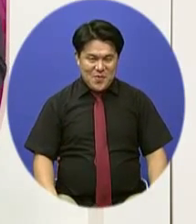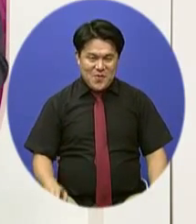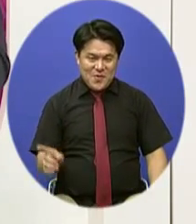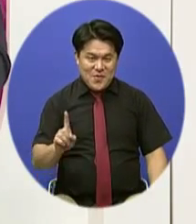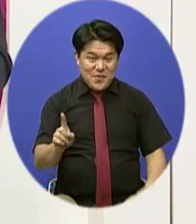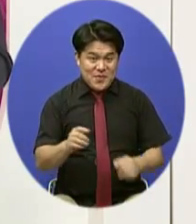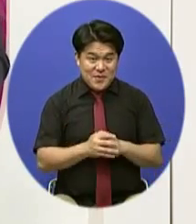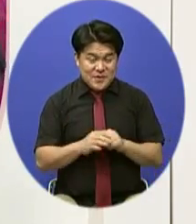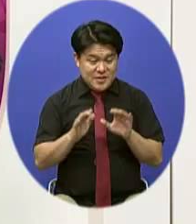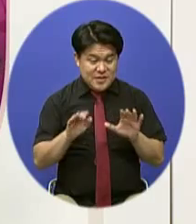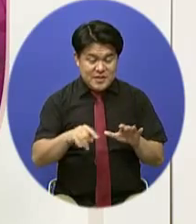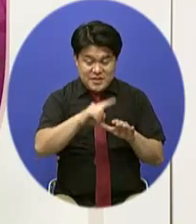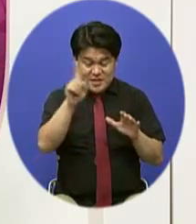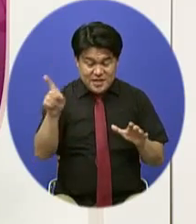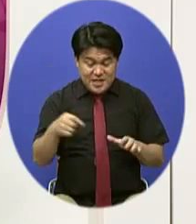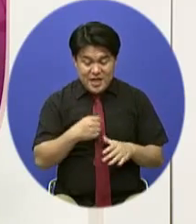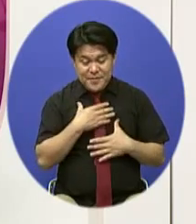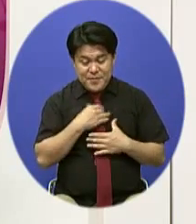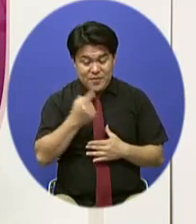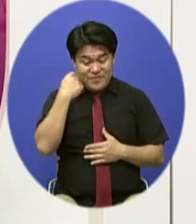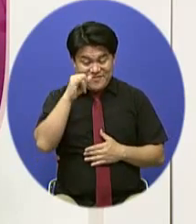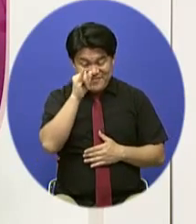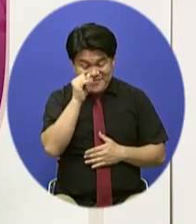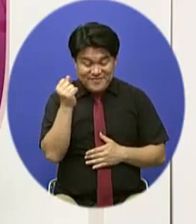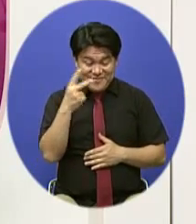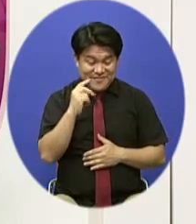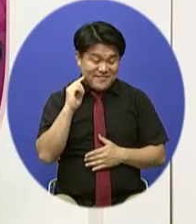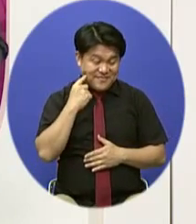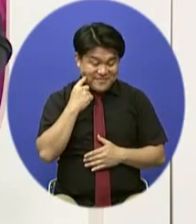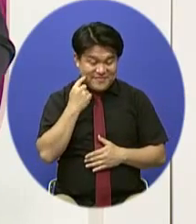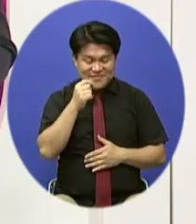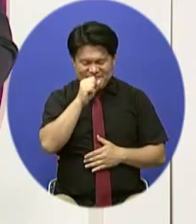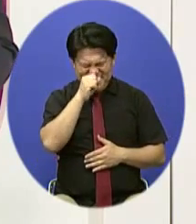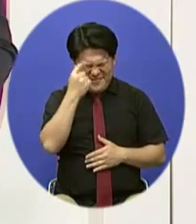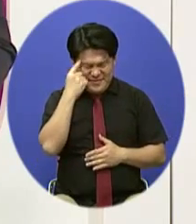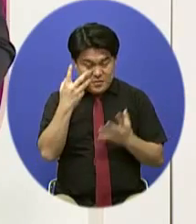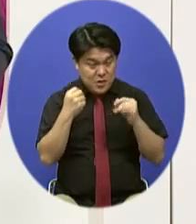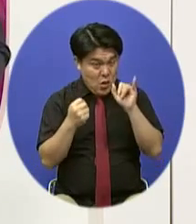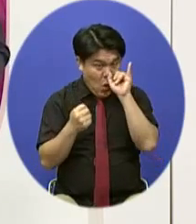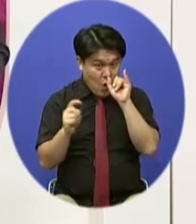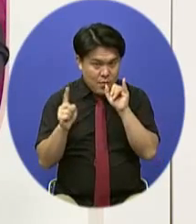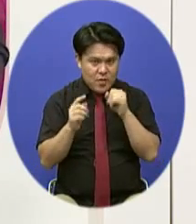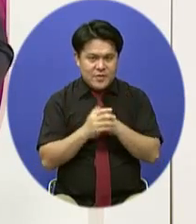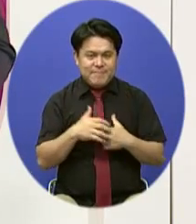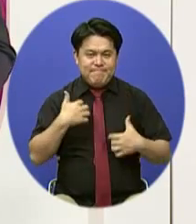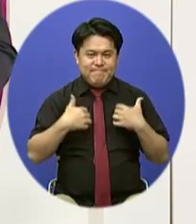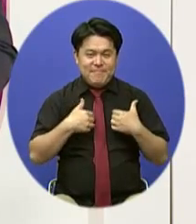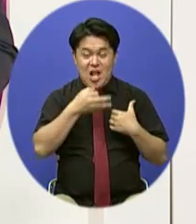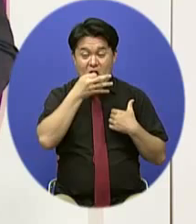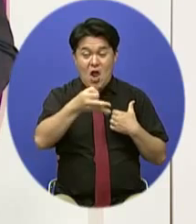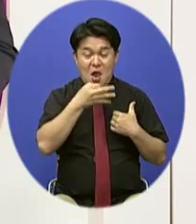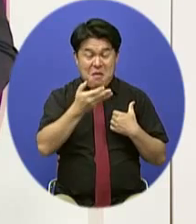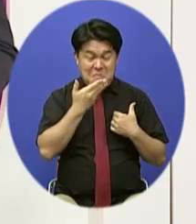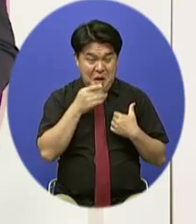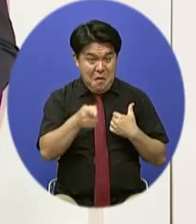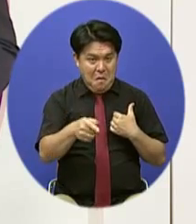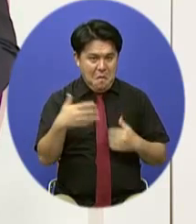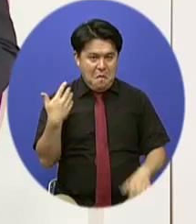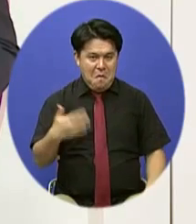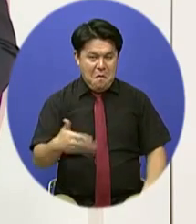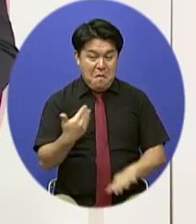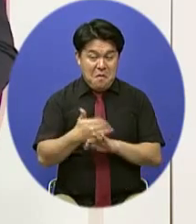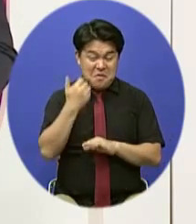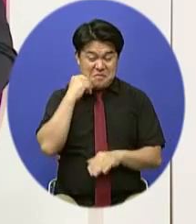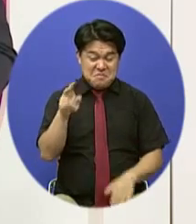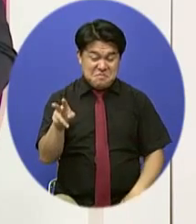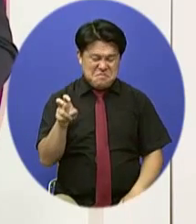마음이 그만큼 편해지고 네. 예쁜 생각, 좋은 생각만 하니까 이렇게 네. 즐거운 목소리가 나오는군요. 그럼요. 남을